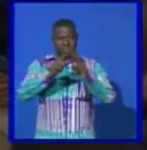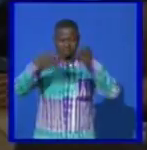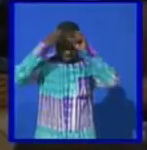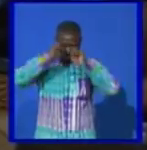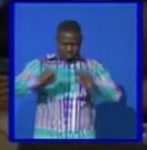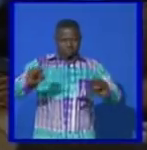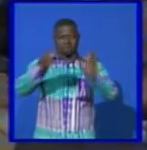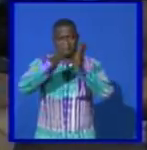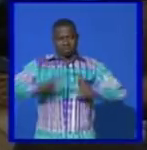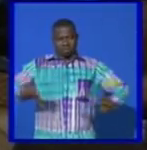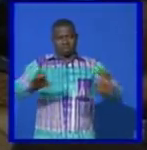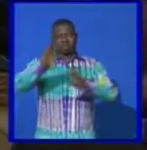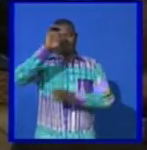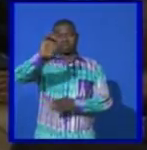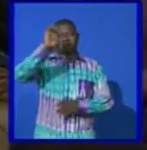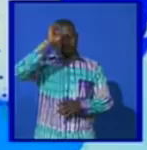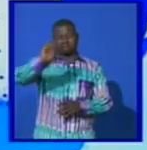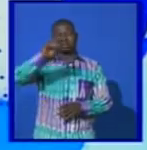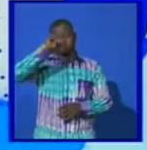CEDEAO, Jean-Claude Kassibrou.